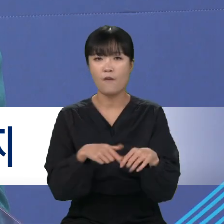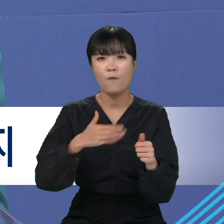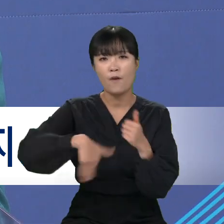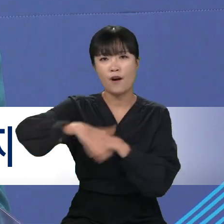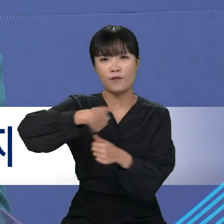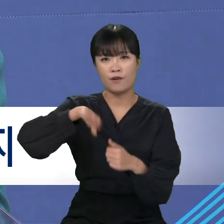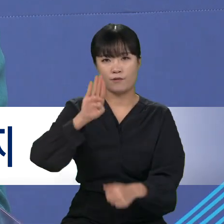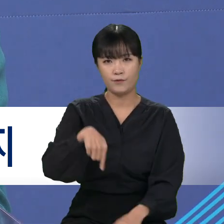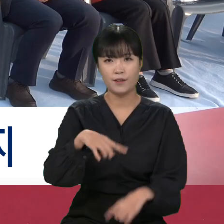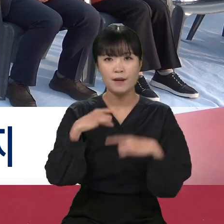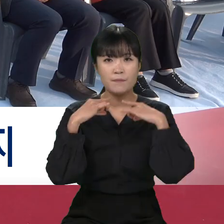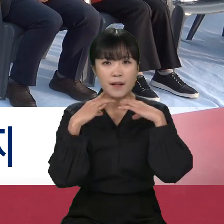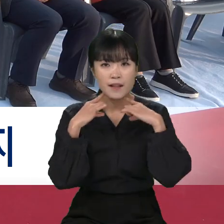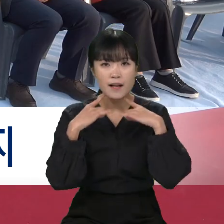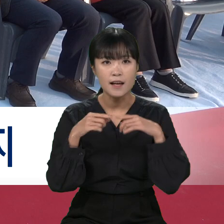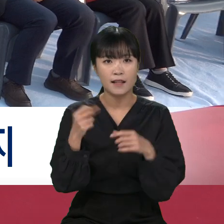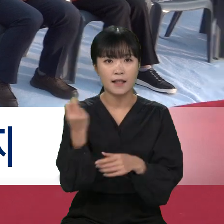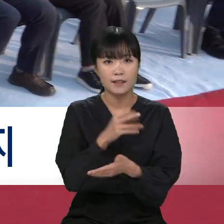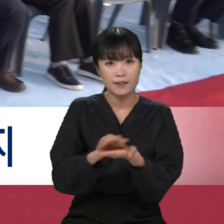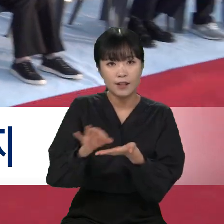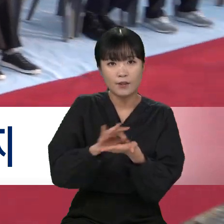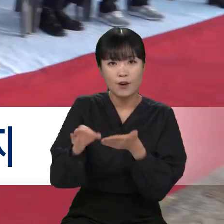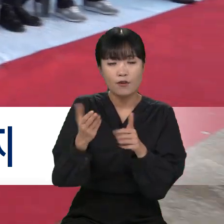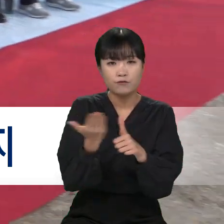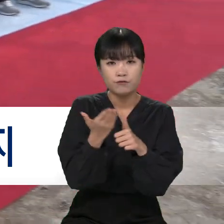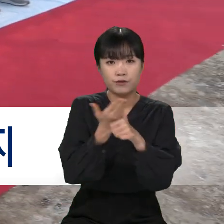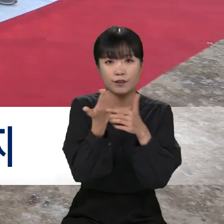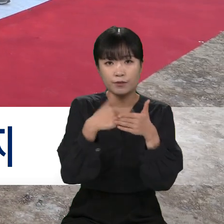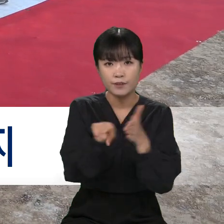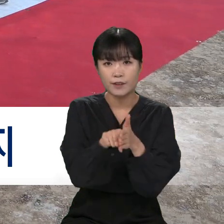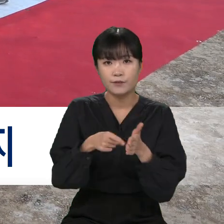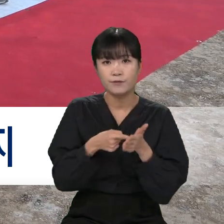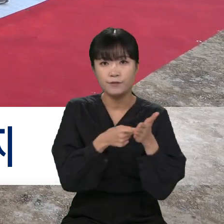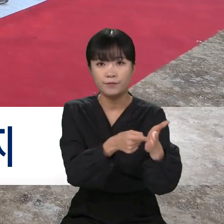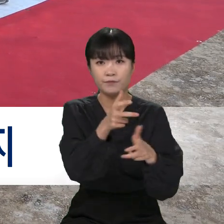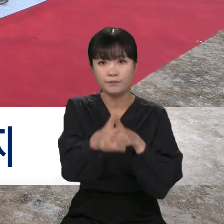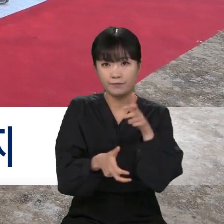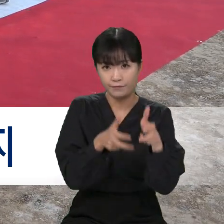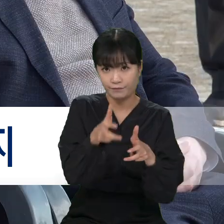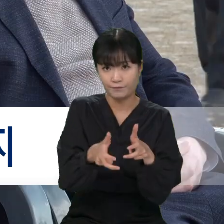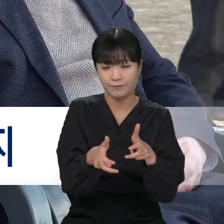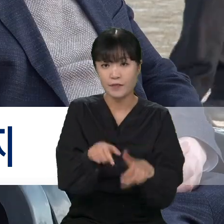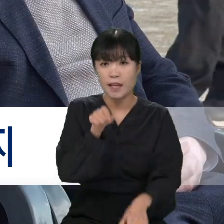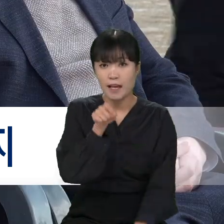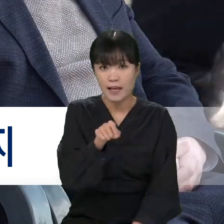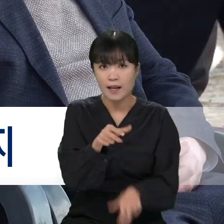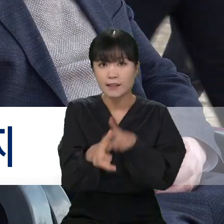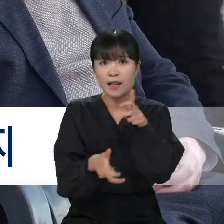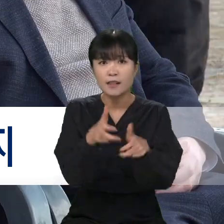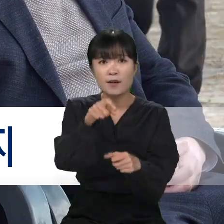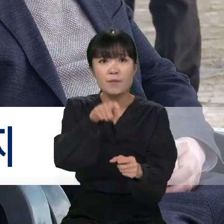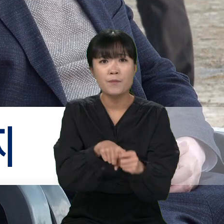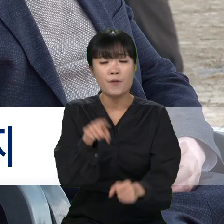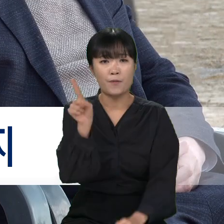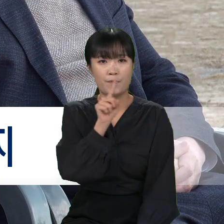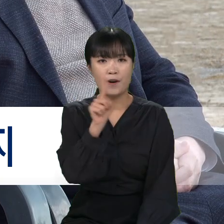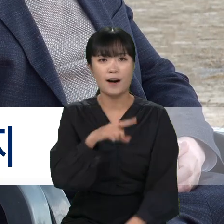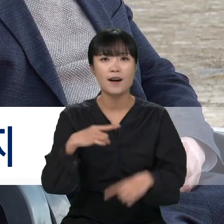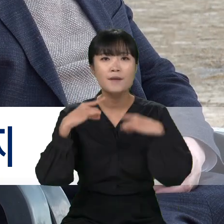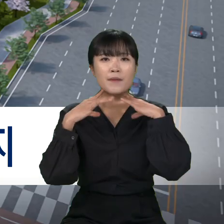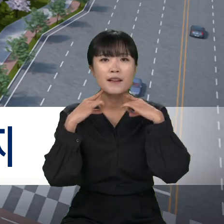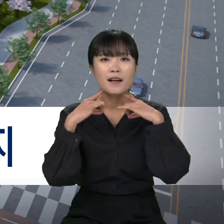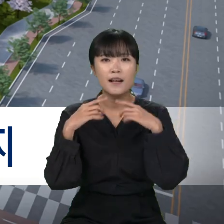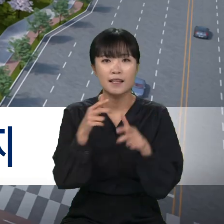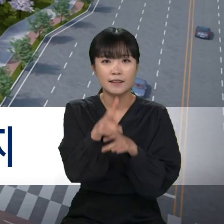클러스터는 환경부가 터리 활을 녹색 산업으로 중점 육성하기 위해 추진하는 사업으로 배터리